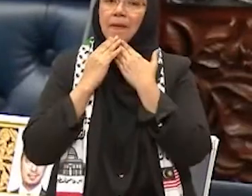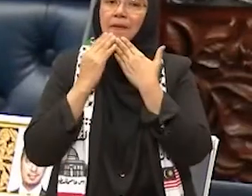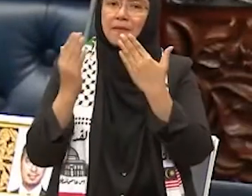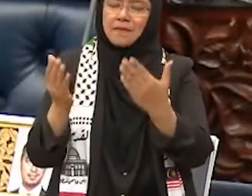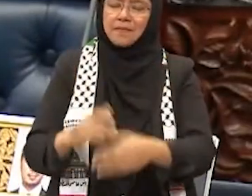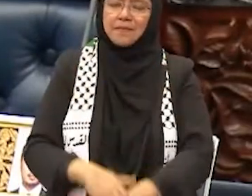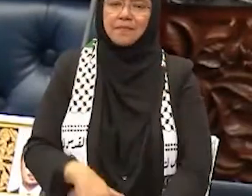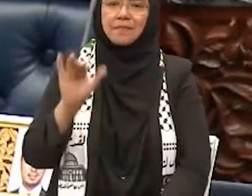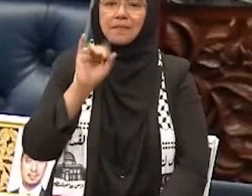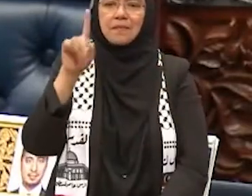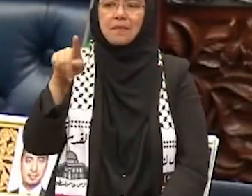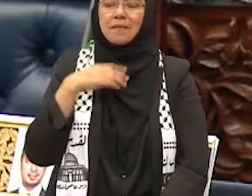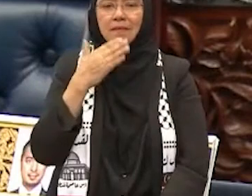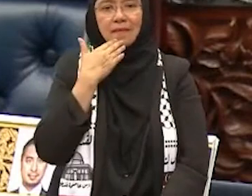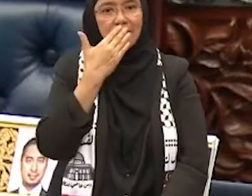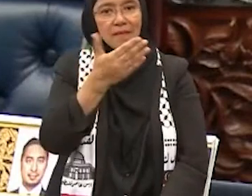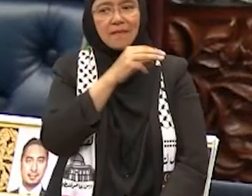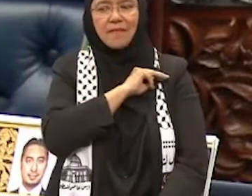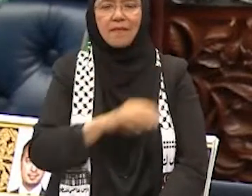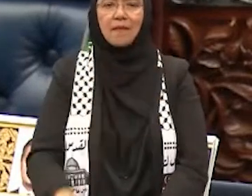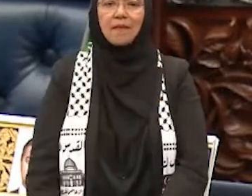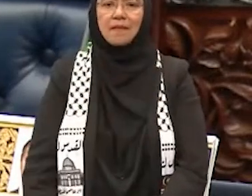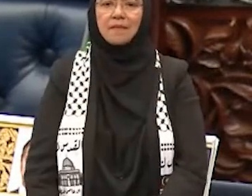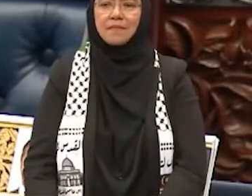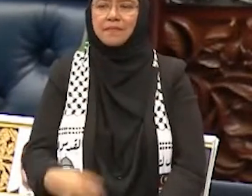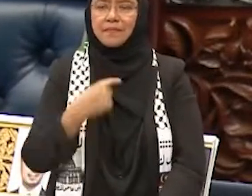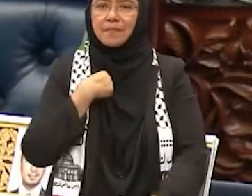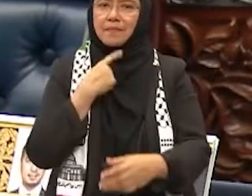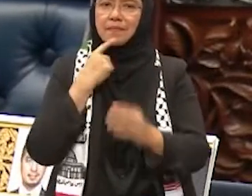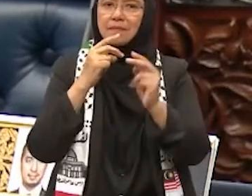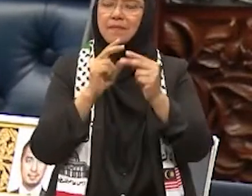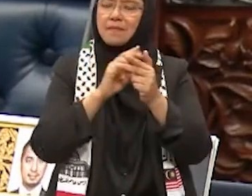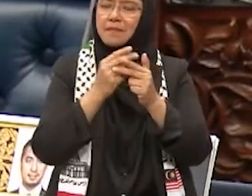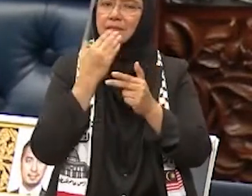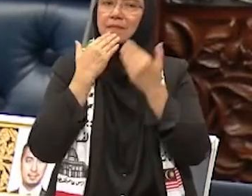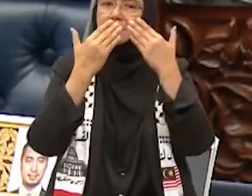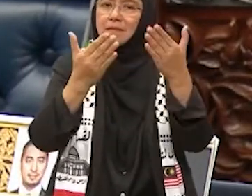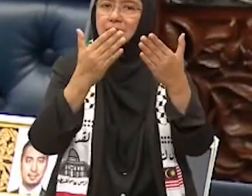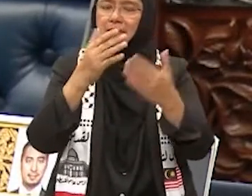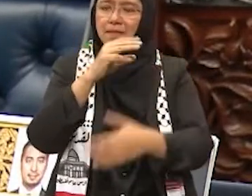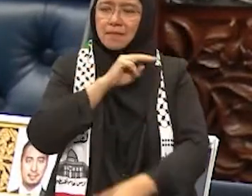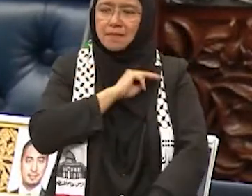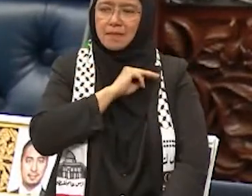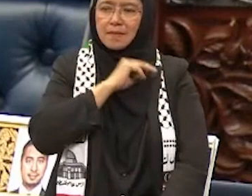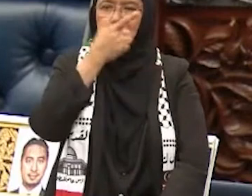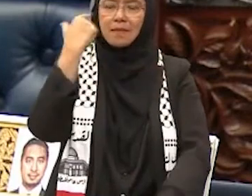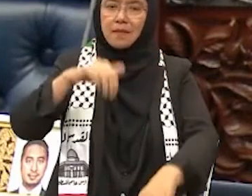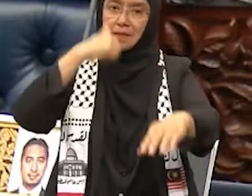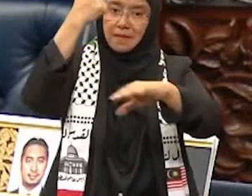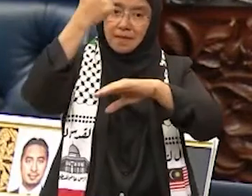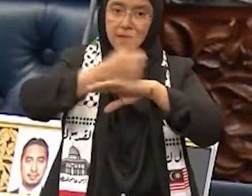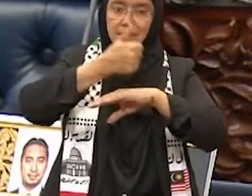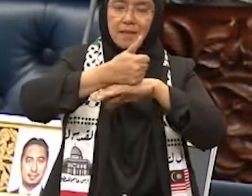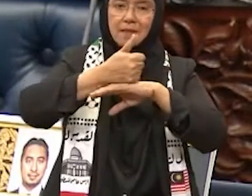ucap terima kasih kepada Menteri di atas usaha membuka kaunter aduan talian telemikrasi di luar dan saya harap usaha ini dapat